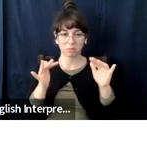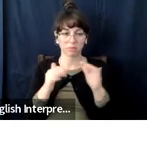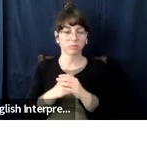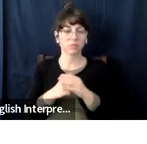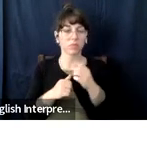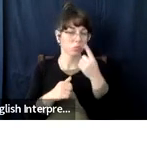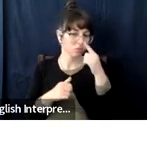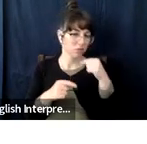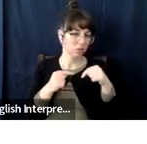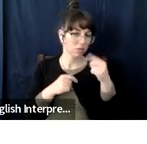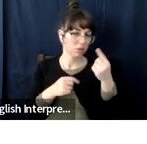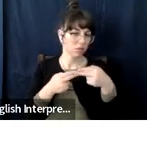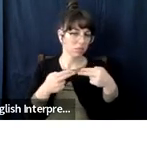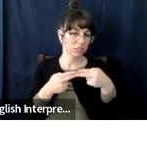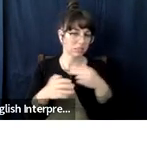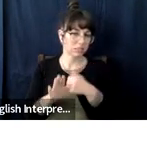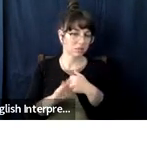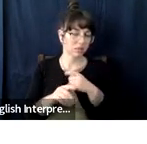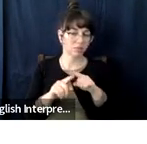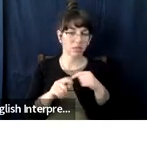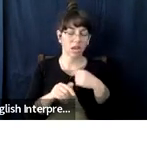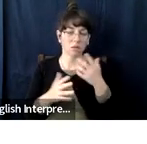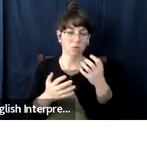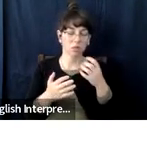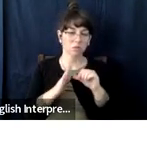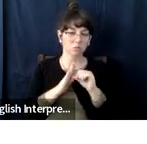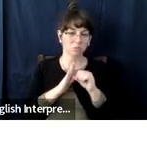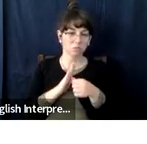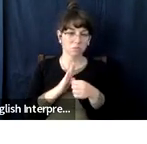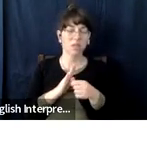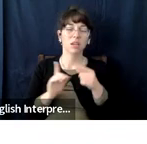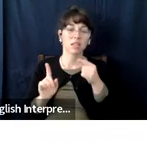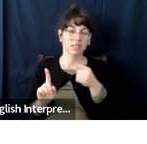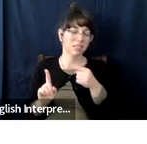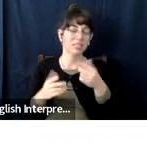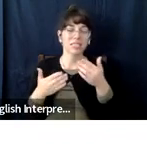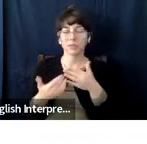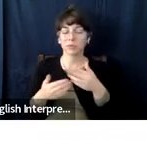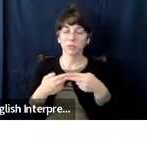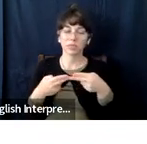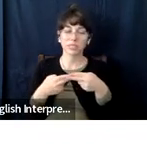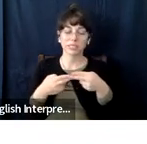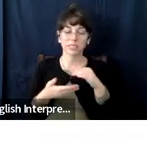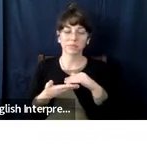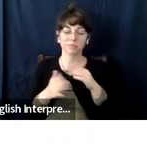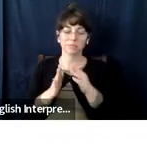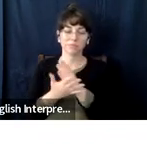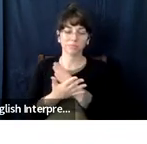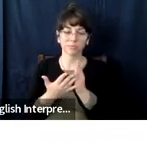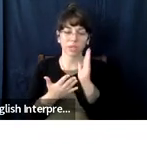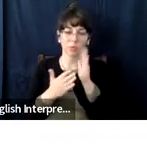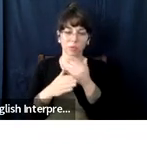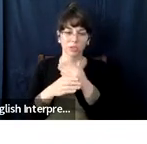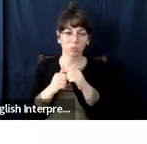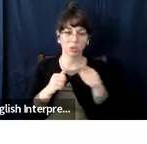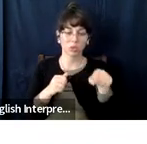There are on this slide, because the slide deck will be shared with people, some hyperlinks. If you